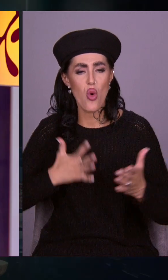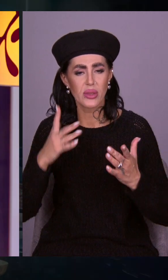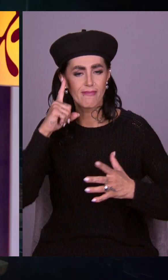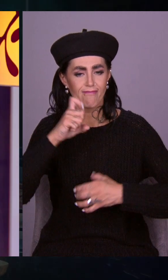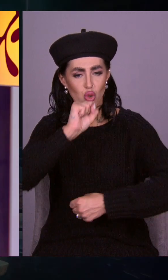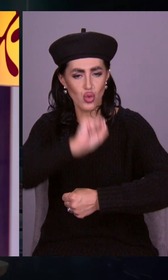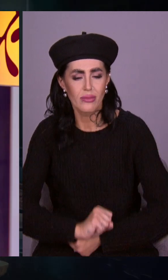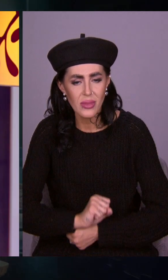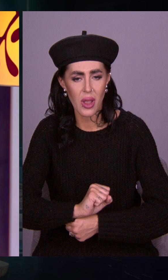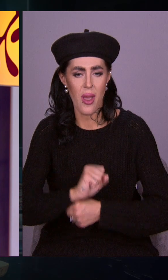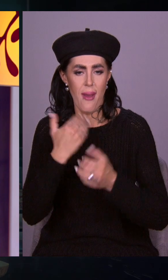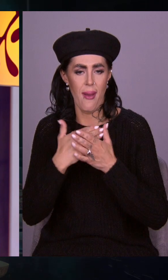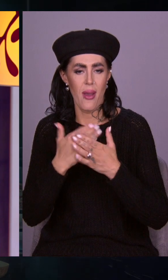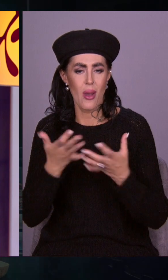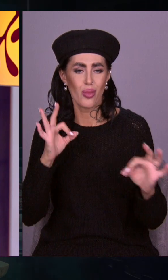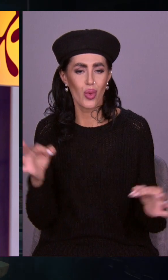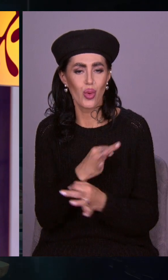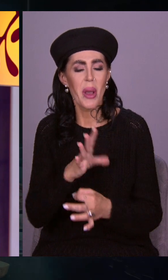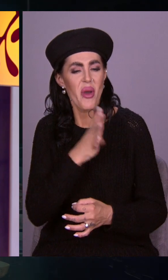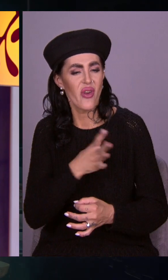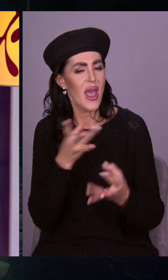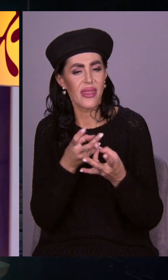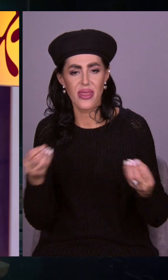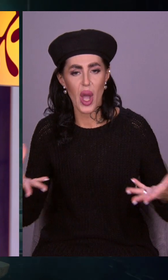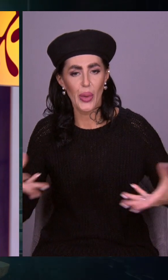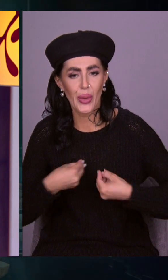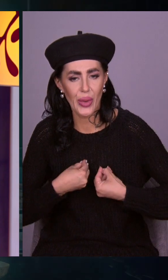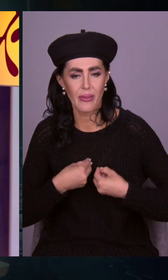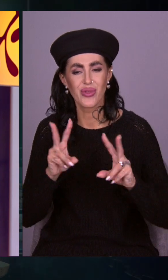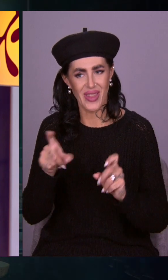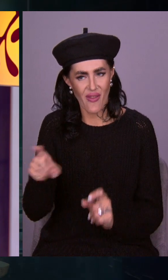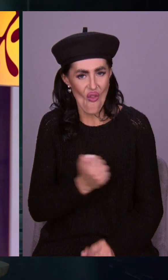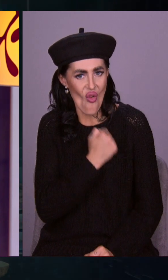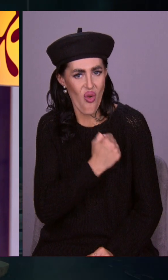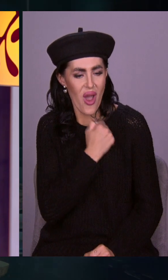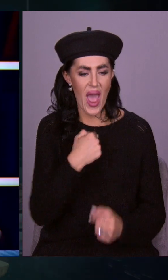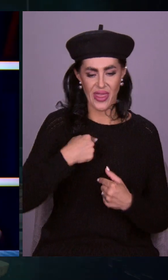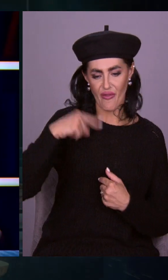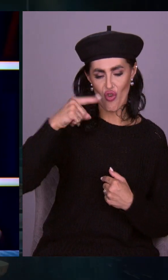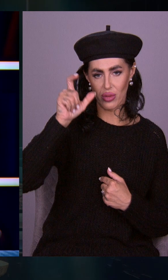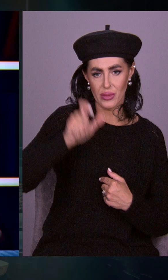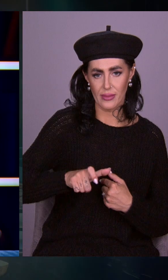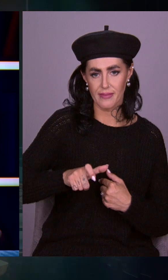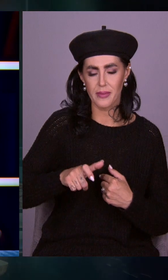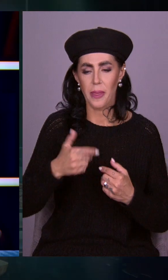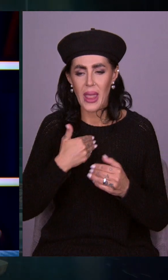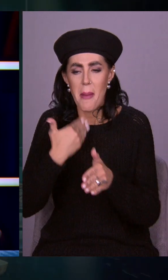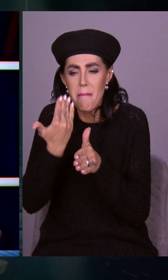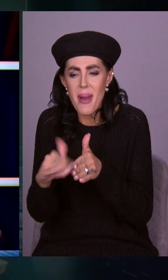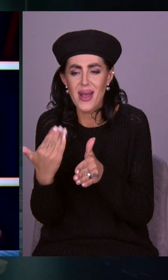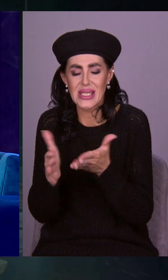Але, наприклад, щодо емпатійності або таких якихось речей, які присутні в творчих людях, вони притуплюються. Там ніби декілька шарів треба